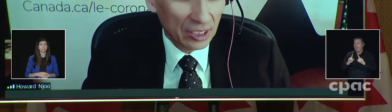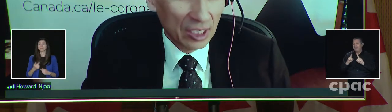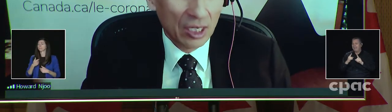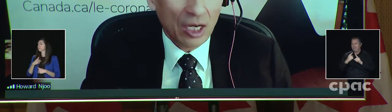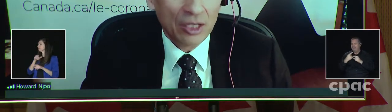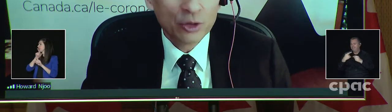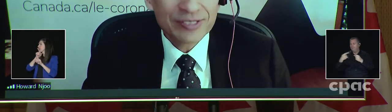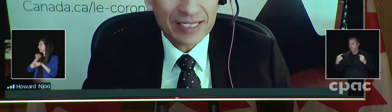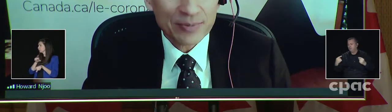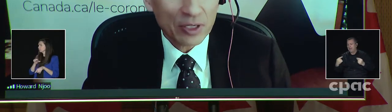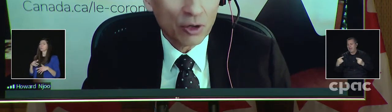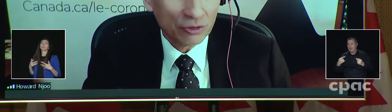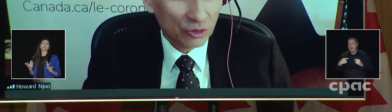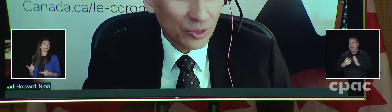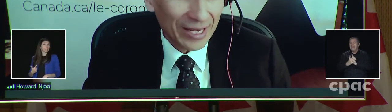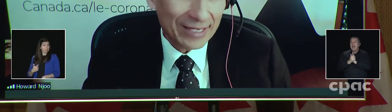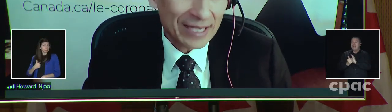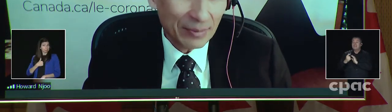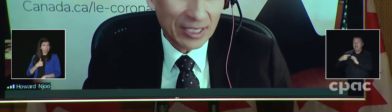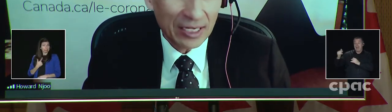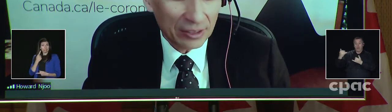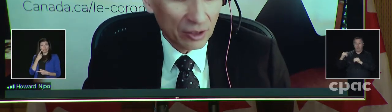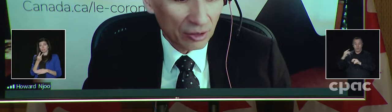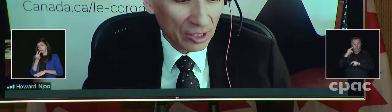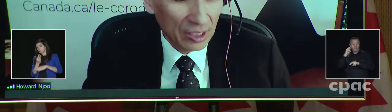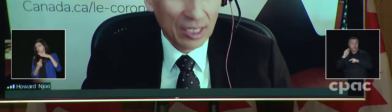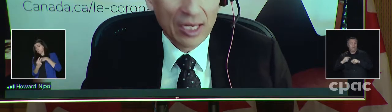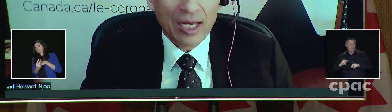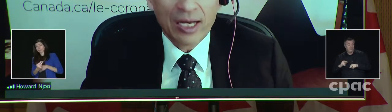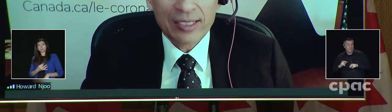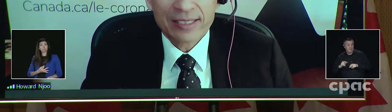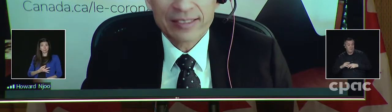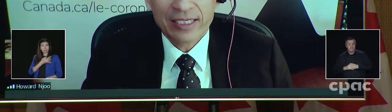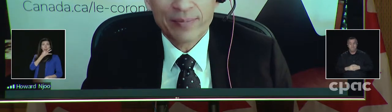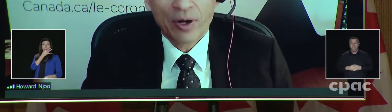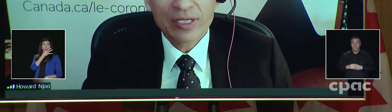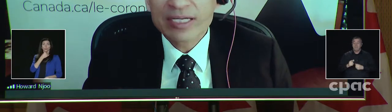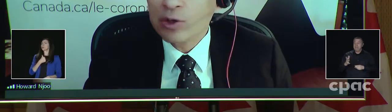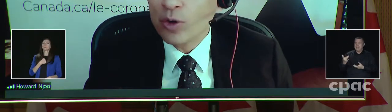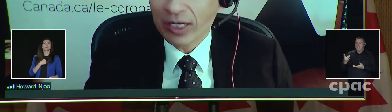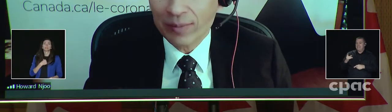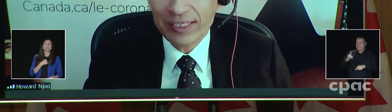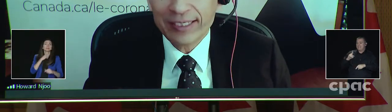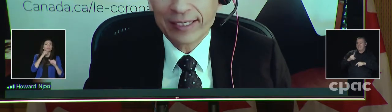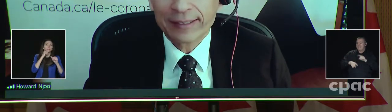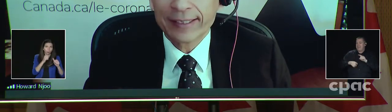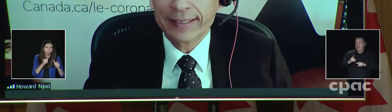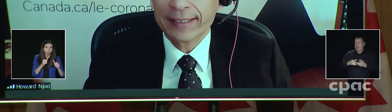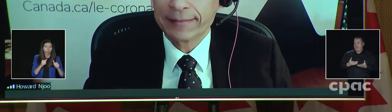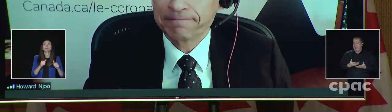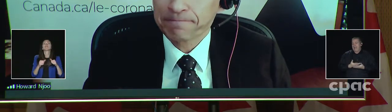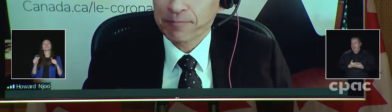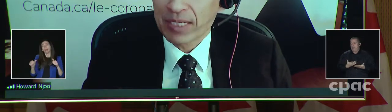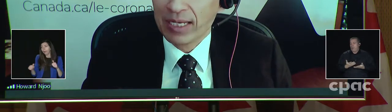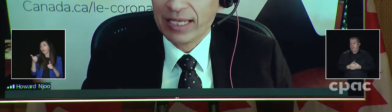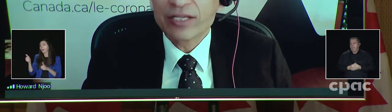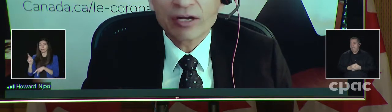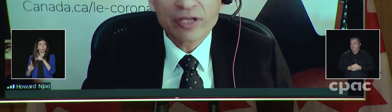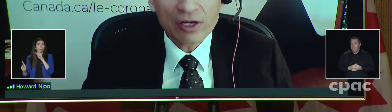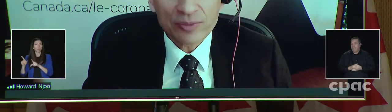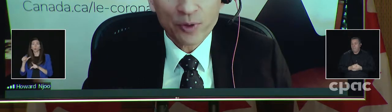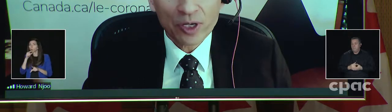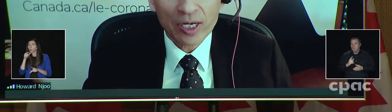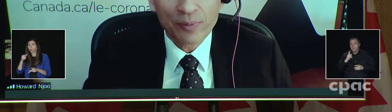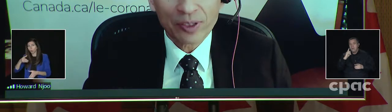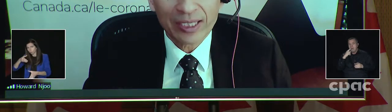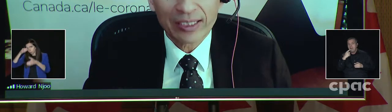que nos experts continuent à examiner. Donc, ça dépend, c'est quoi, comme dire, la